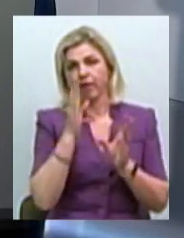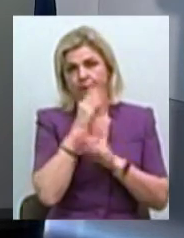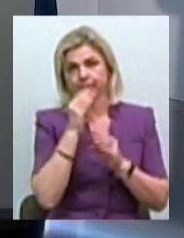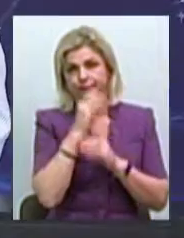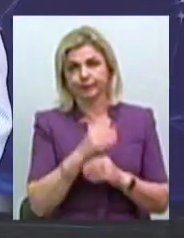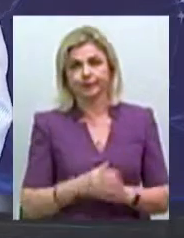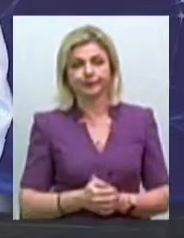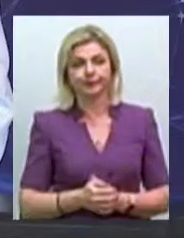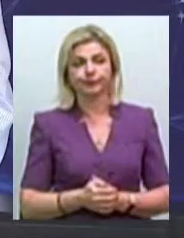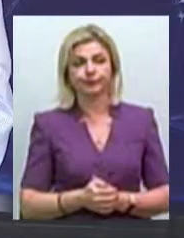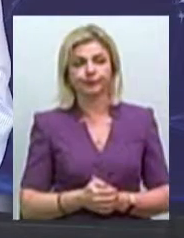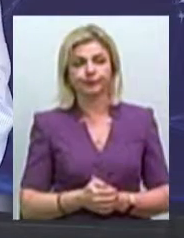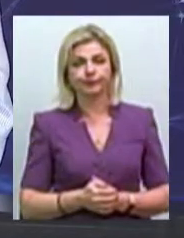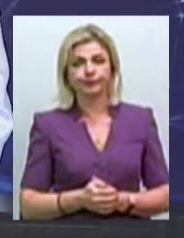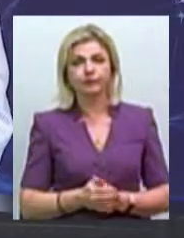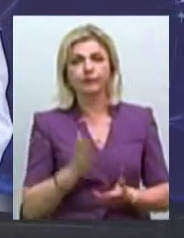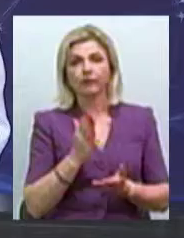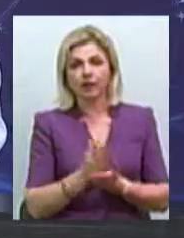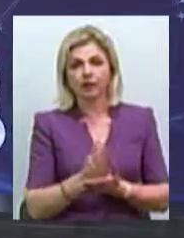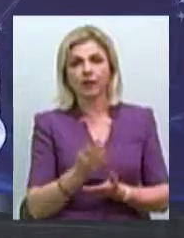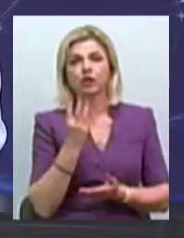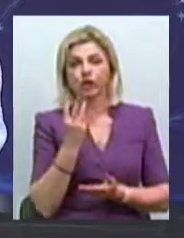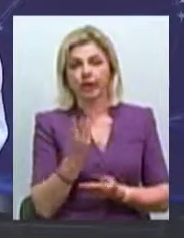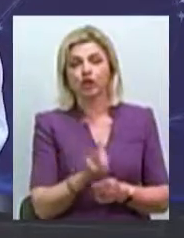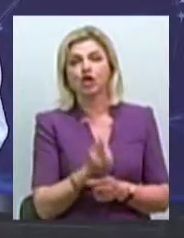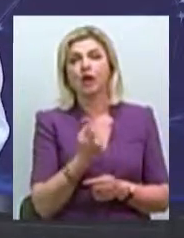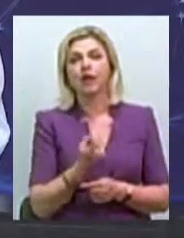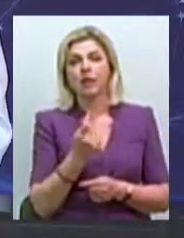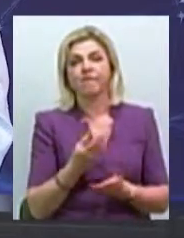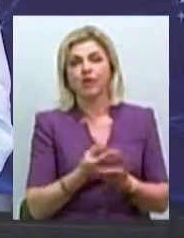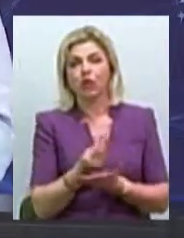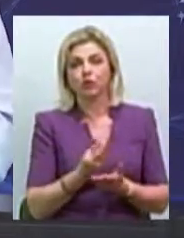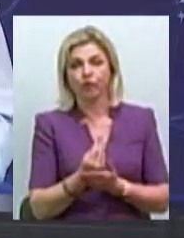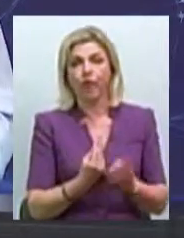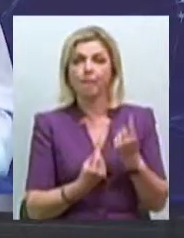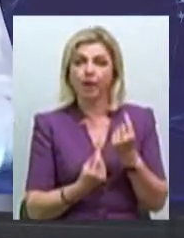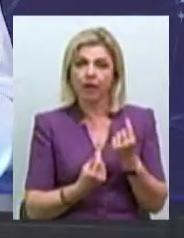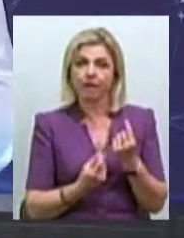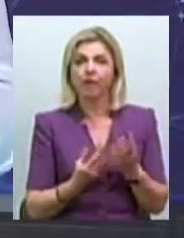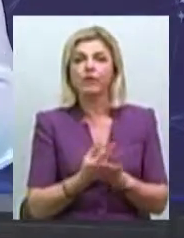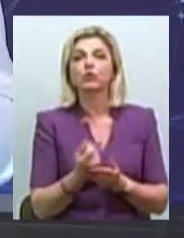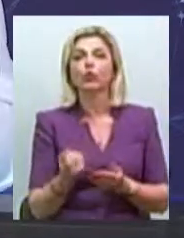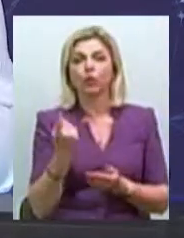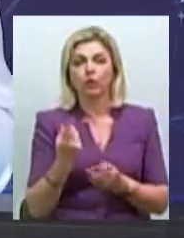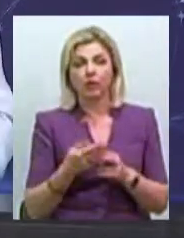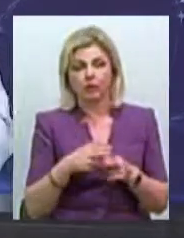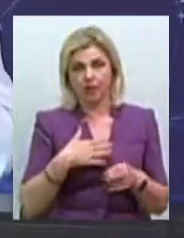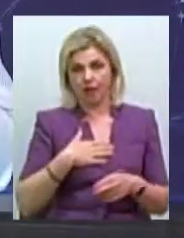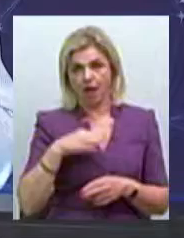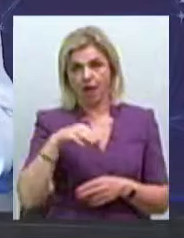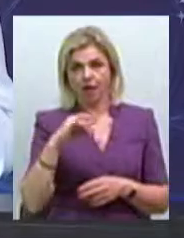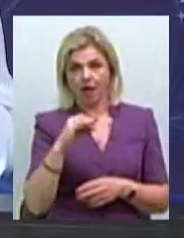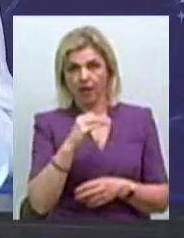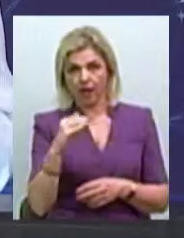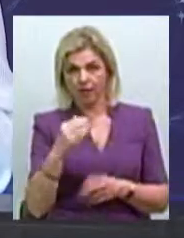скажу так, що є три джерела фінансування. Джерело перше фінансування – це наш тариф. Це ті